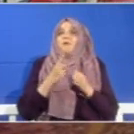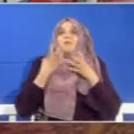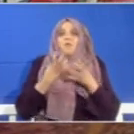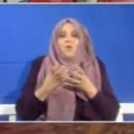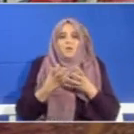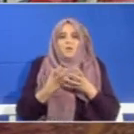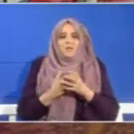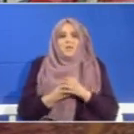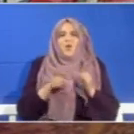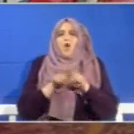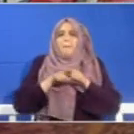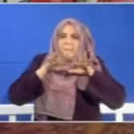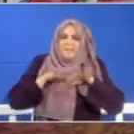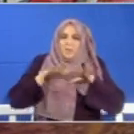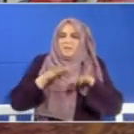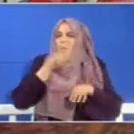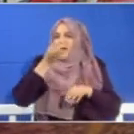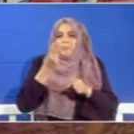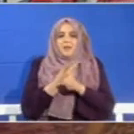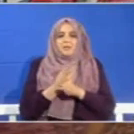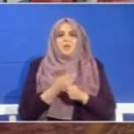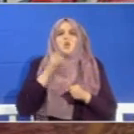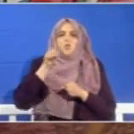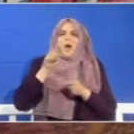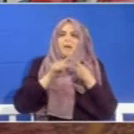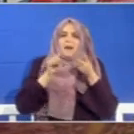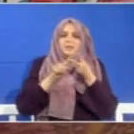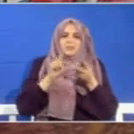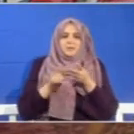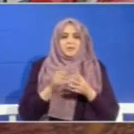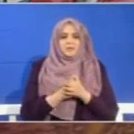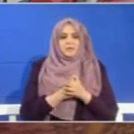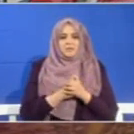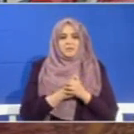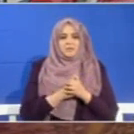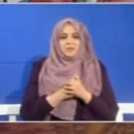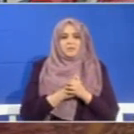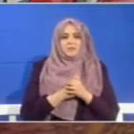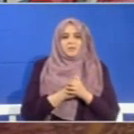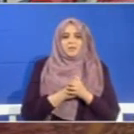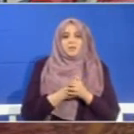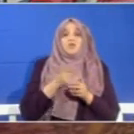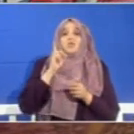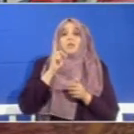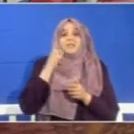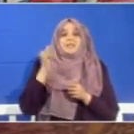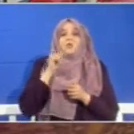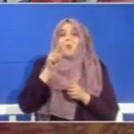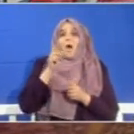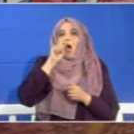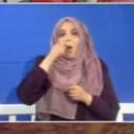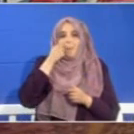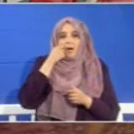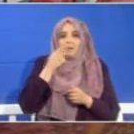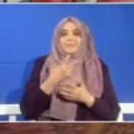نتاع الضغط نتاع الزوجة، أنت كذا أنت كذا، خاصة إذا قالت له كلمة هذيك نتاع إذا راك راجل طلقني، إيه إذا راك راجل